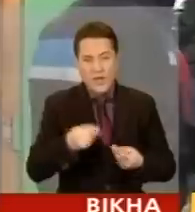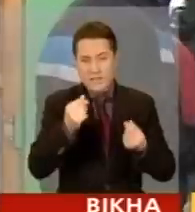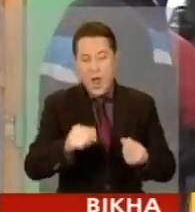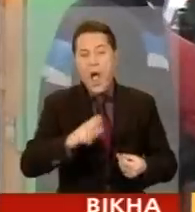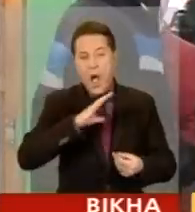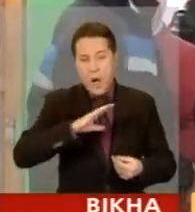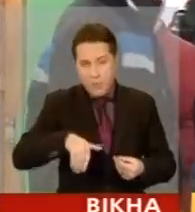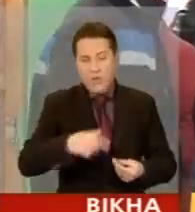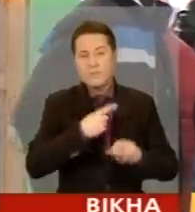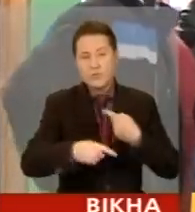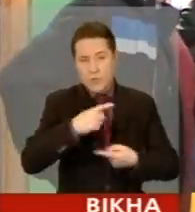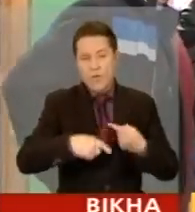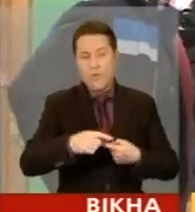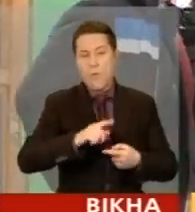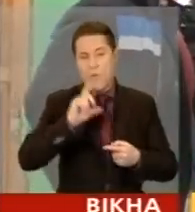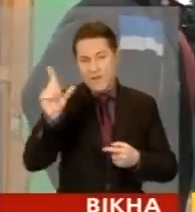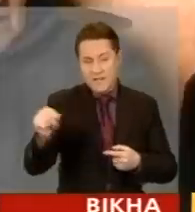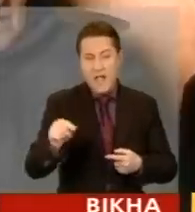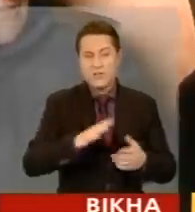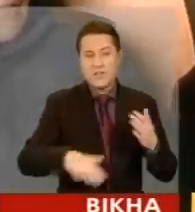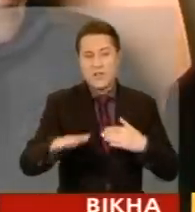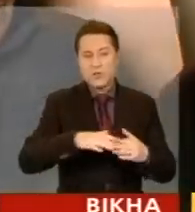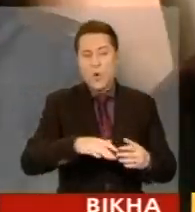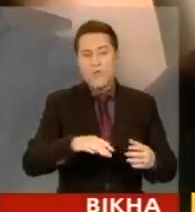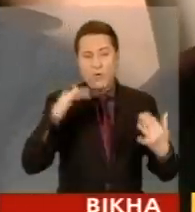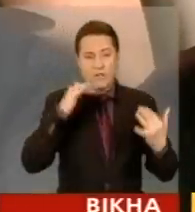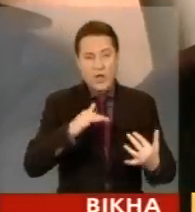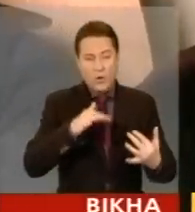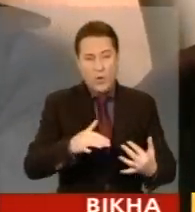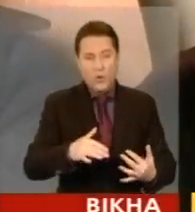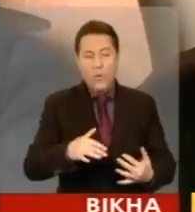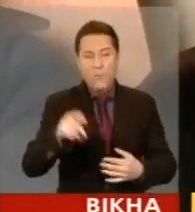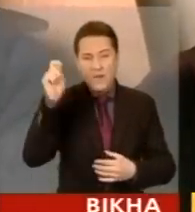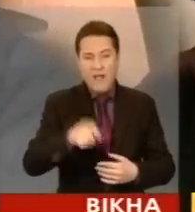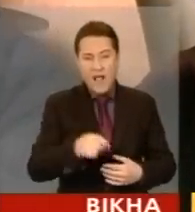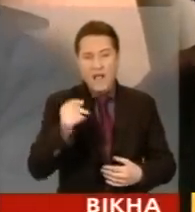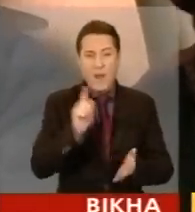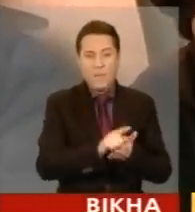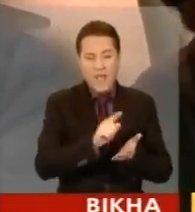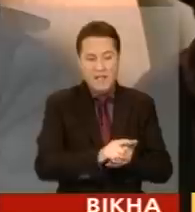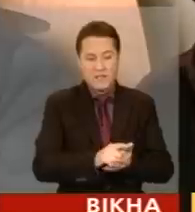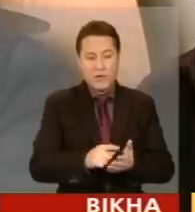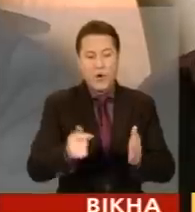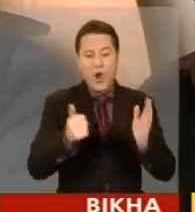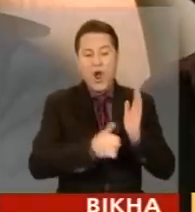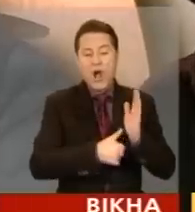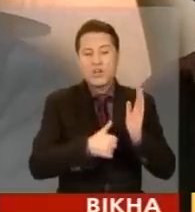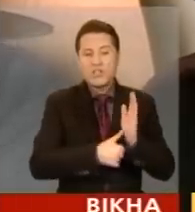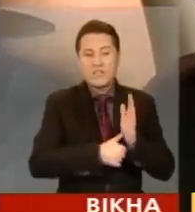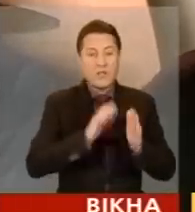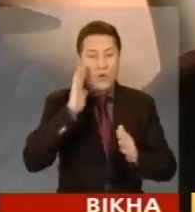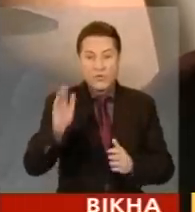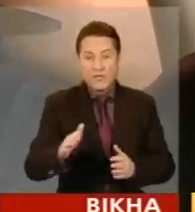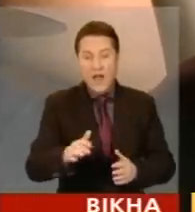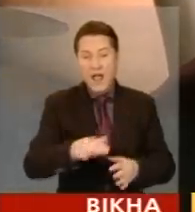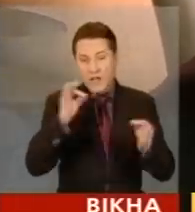знову повертаються до зони терору, до наступної пенсії. А ми от приїхали пенсію знімати. В 6 утра сидимо і хрен знімемо.